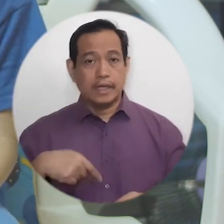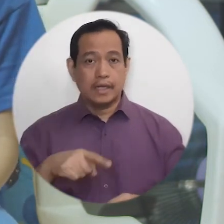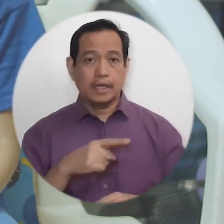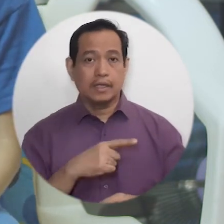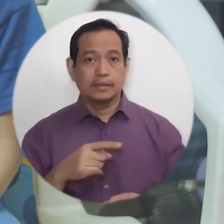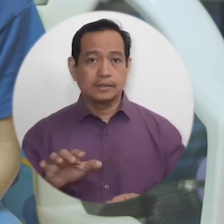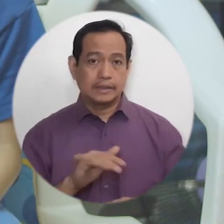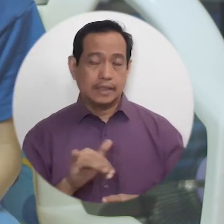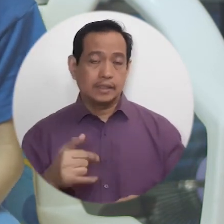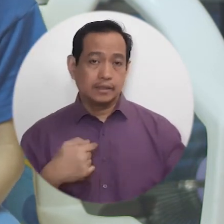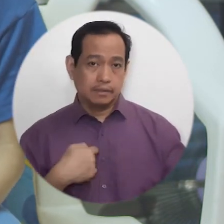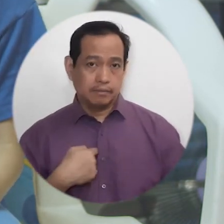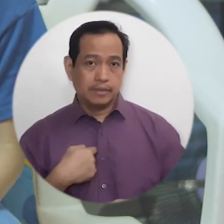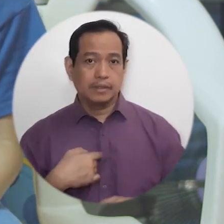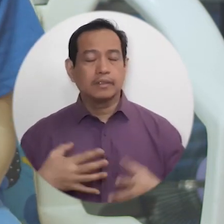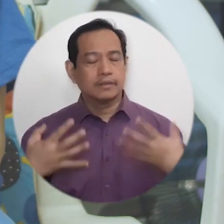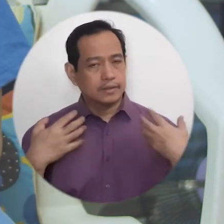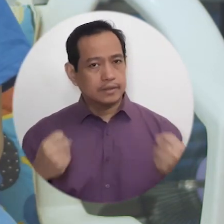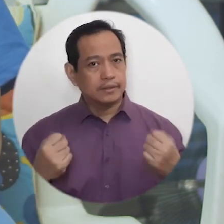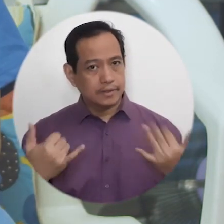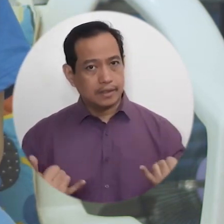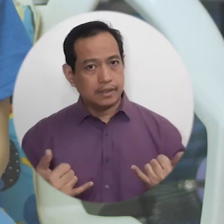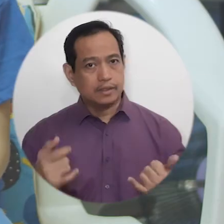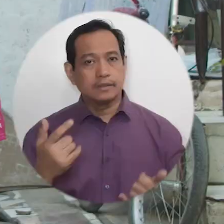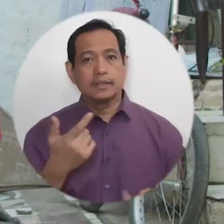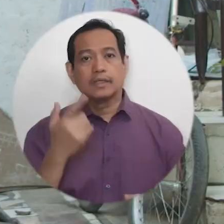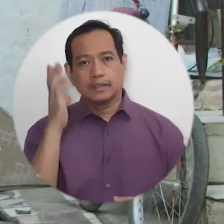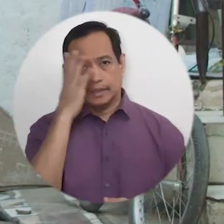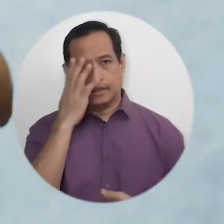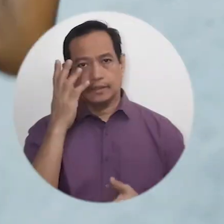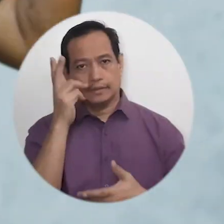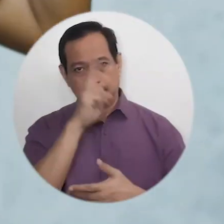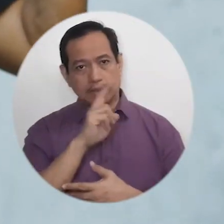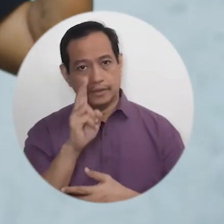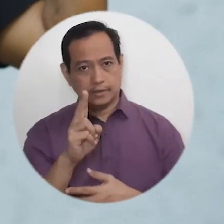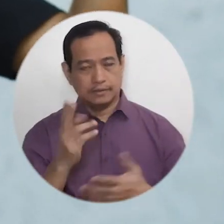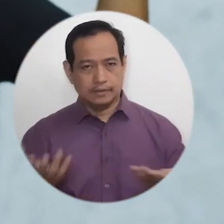niyo na po ako. Magaling na, pogi pa!